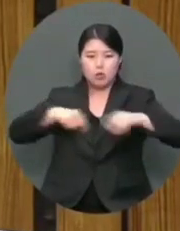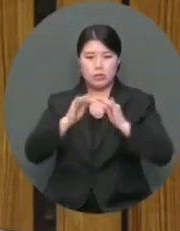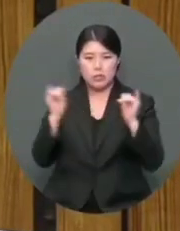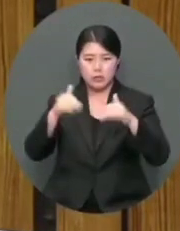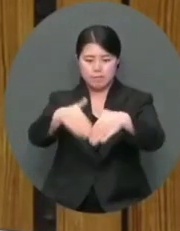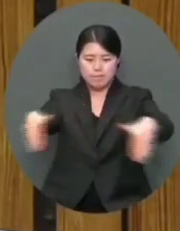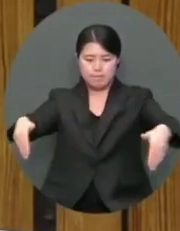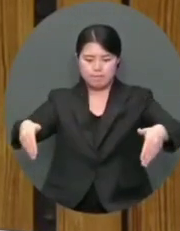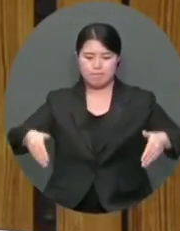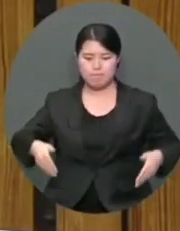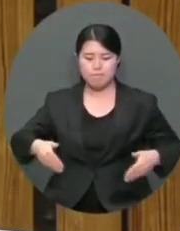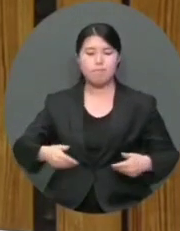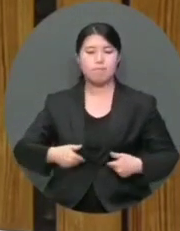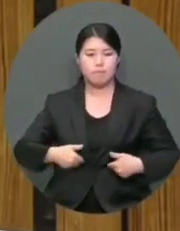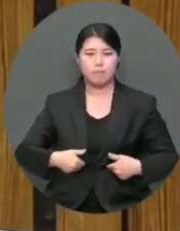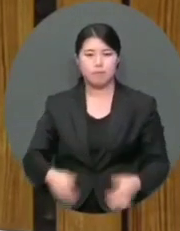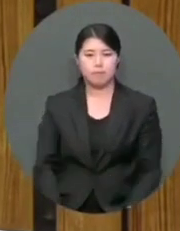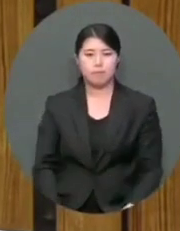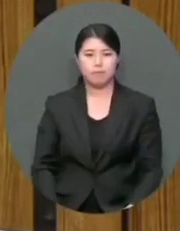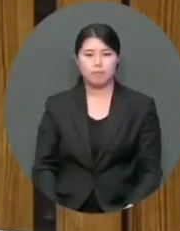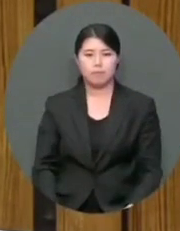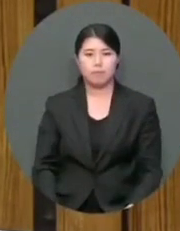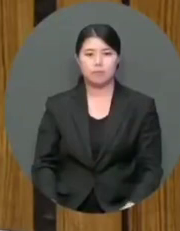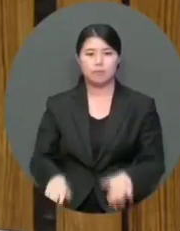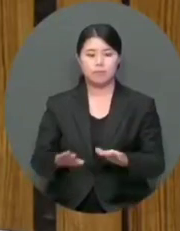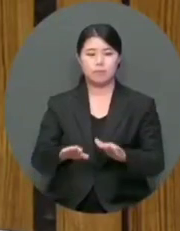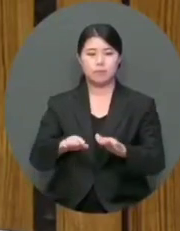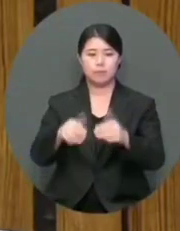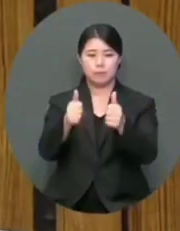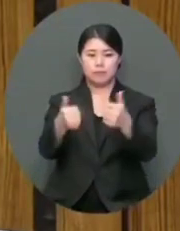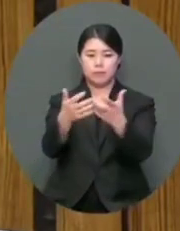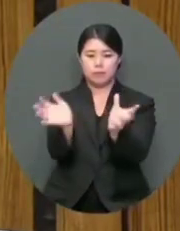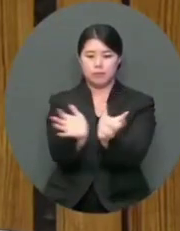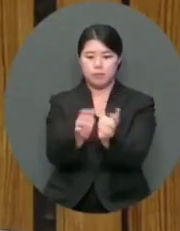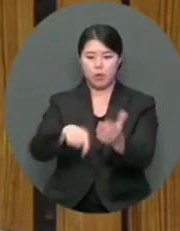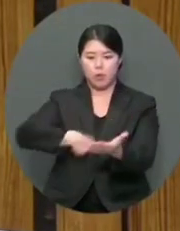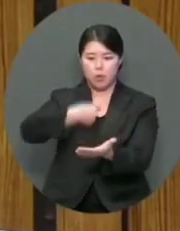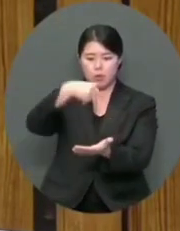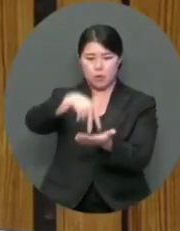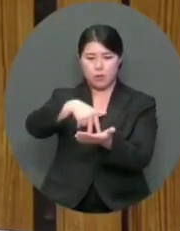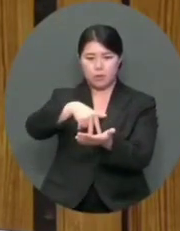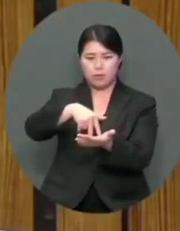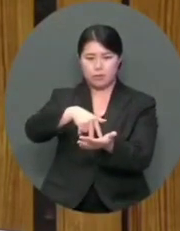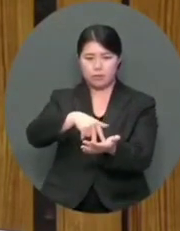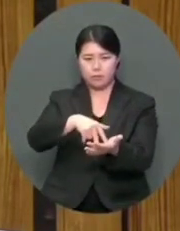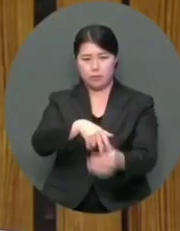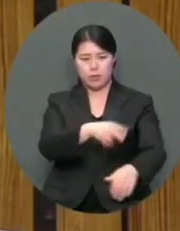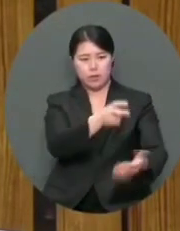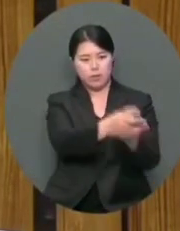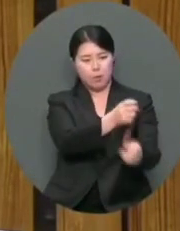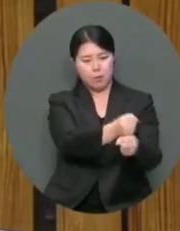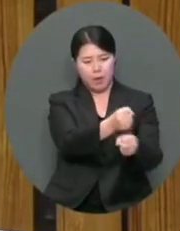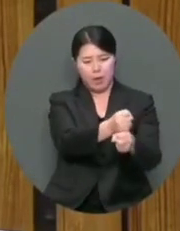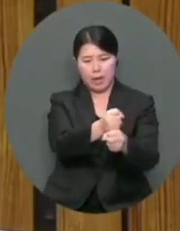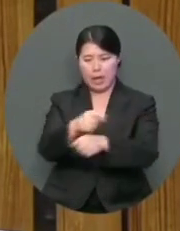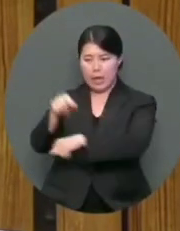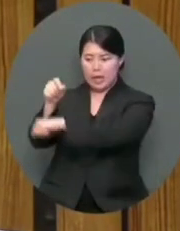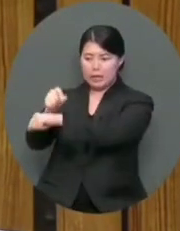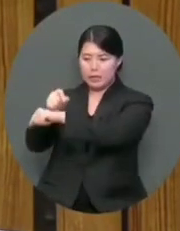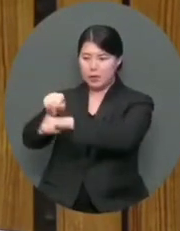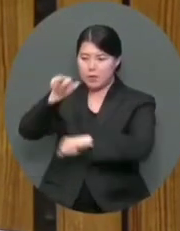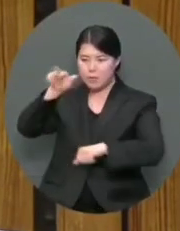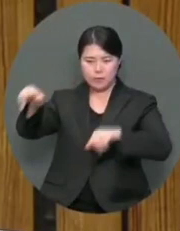완전히 결연하십시오. 그래서 사법부가 독립적으로 입법부도 견제하고 행정부도 견제하고 하는